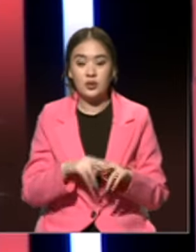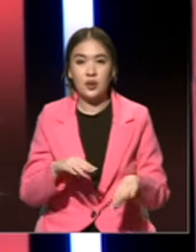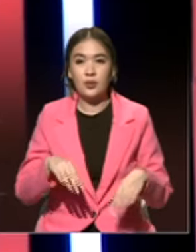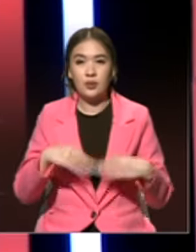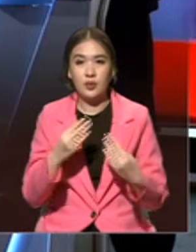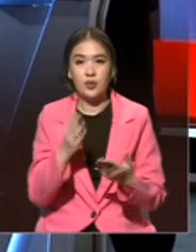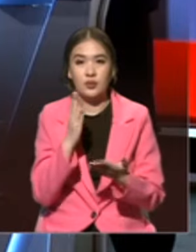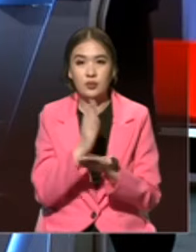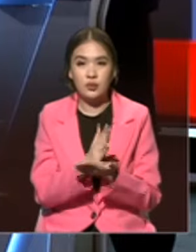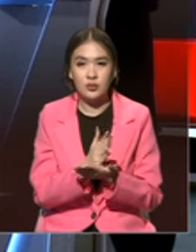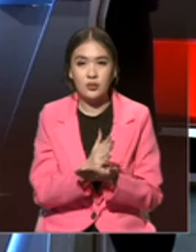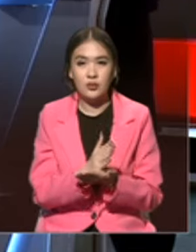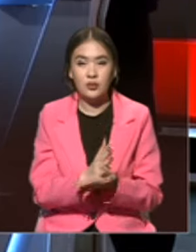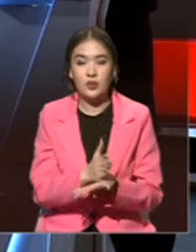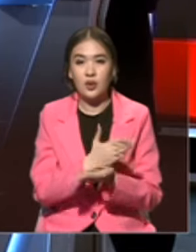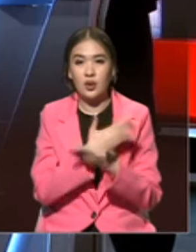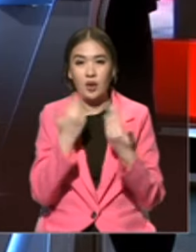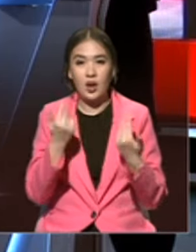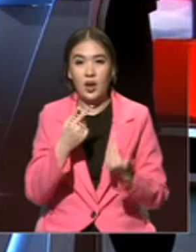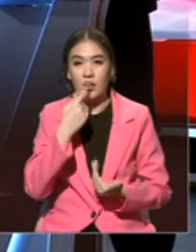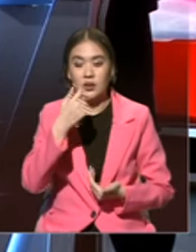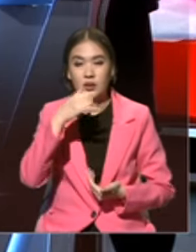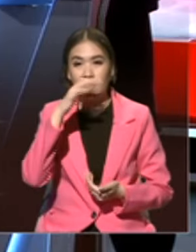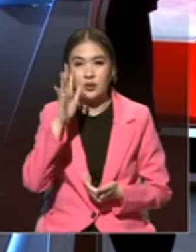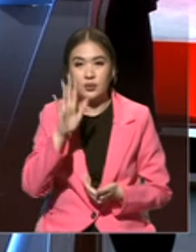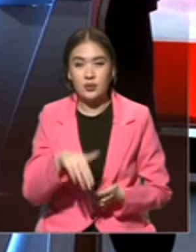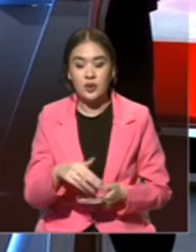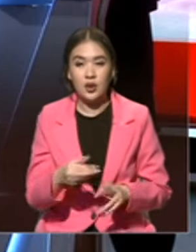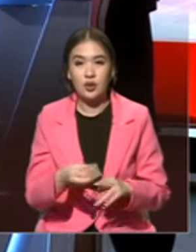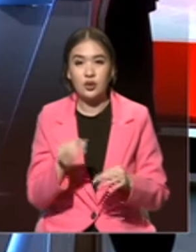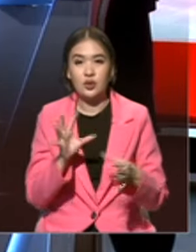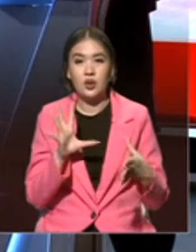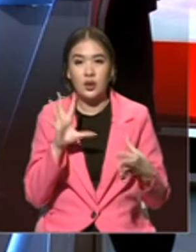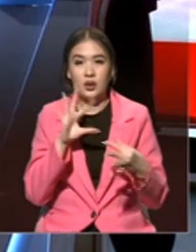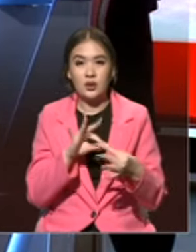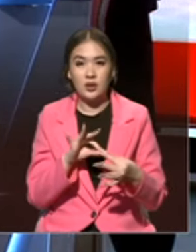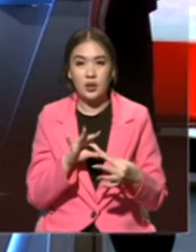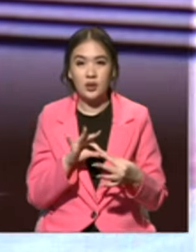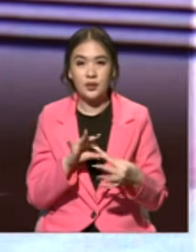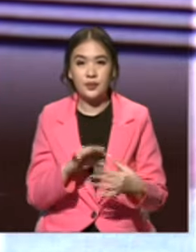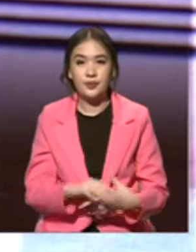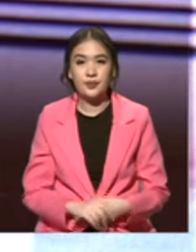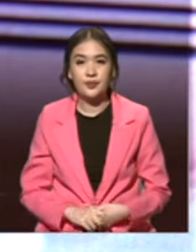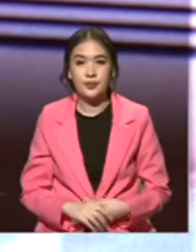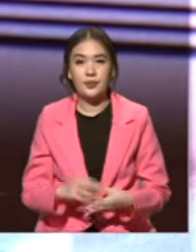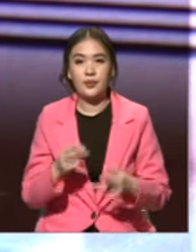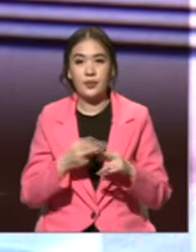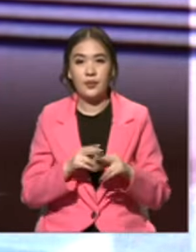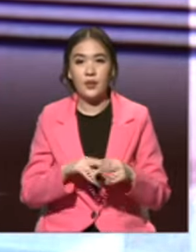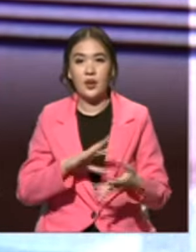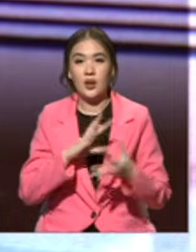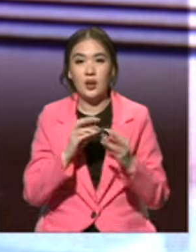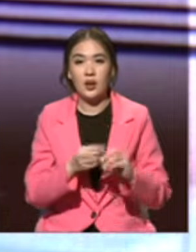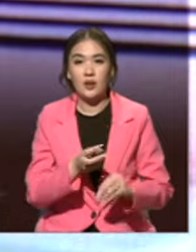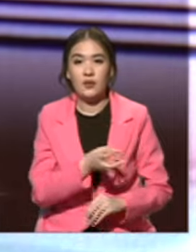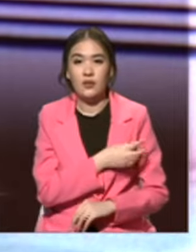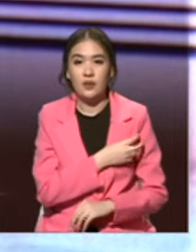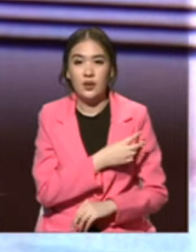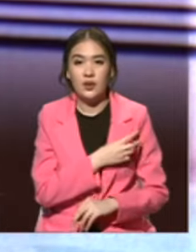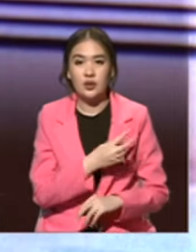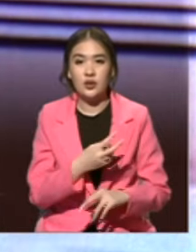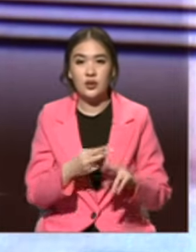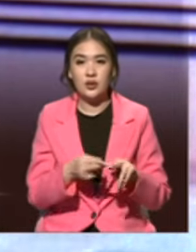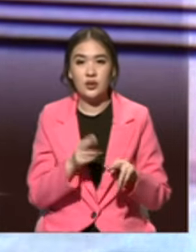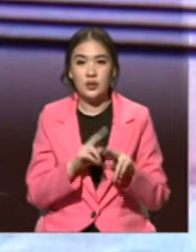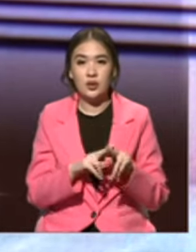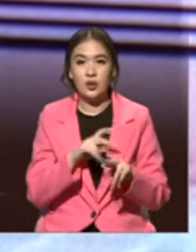жатыр. Ол жоққа шығаруға болмайды. Сонымен қатар мынау негізі мал дәрігері өзімді